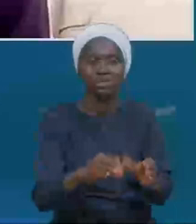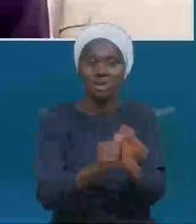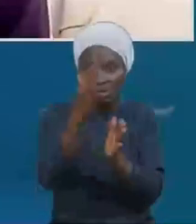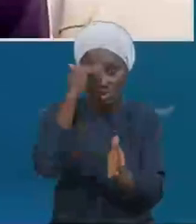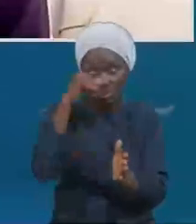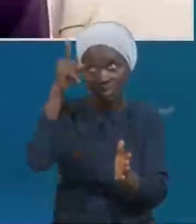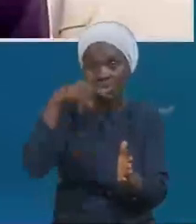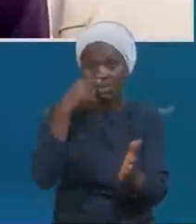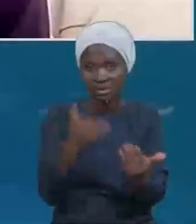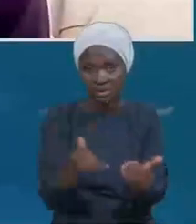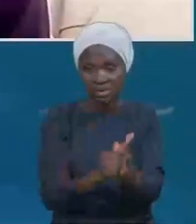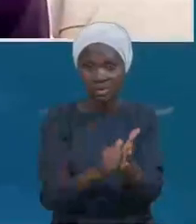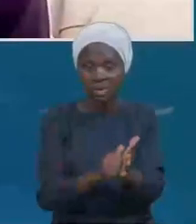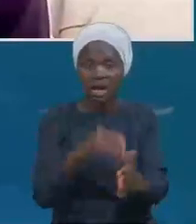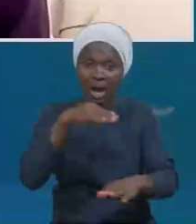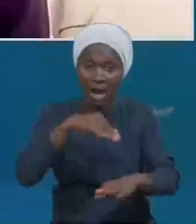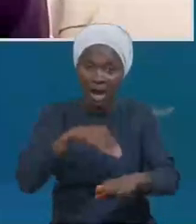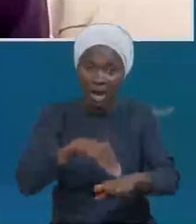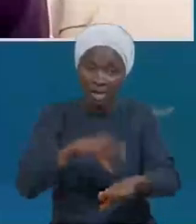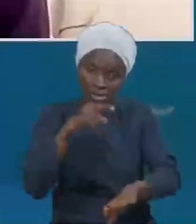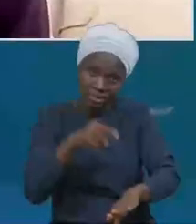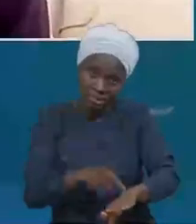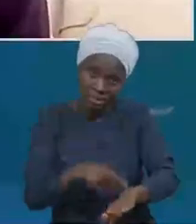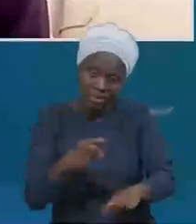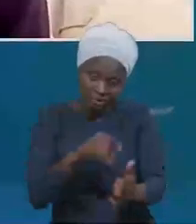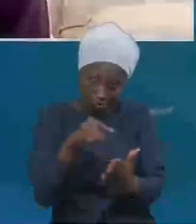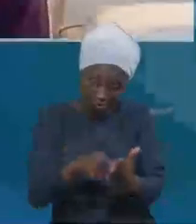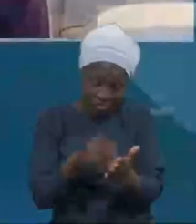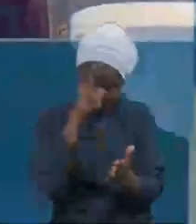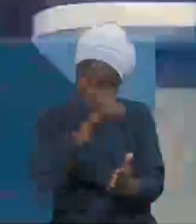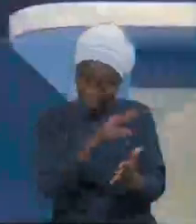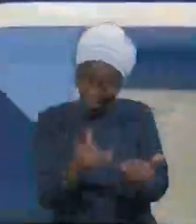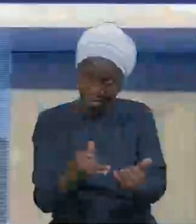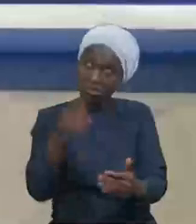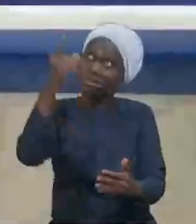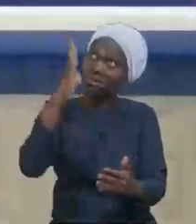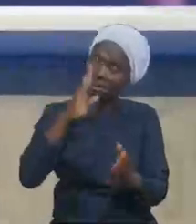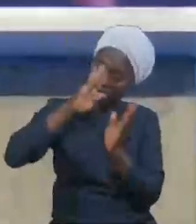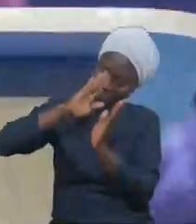Dieu, sans tenir compte des temps d'ignorance, tout ce que tu as fait,